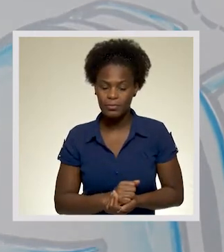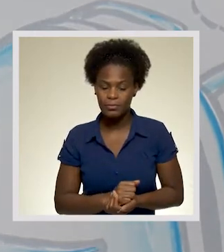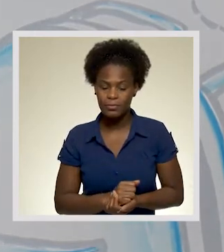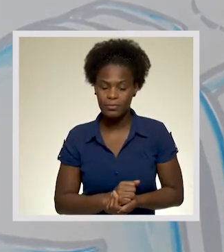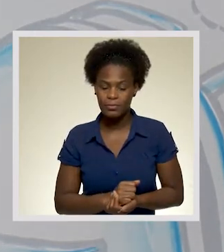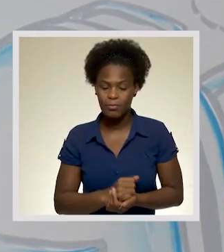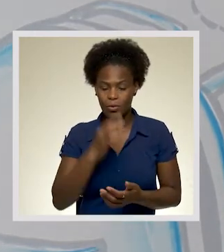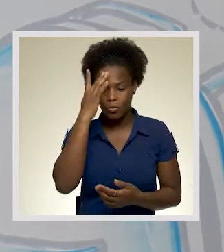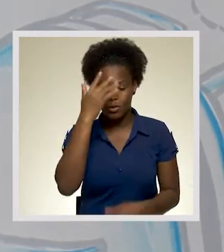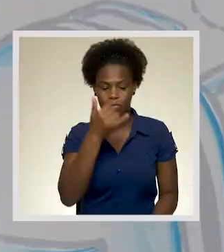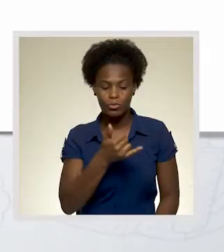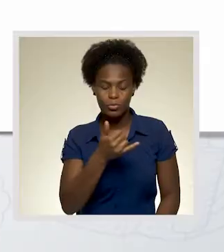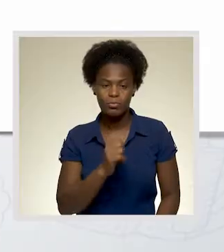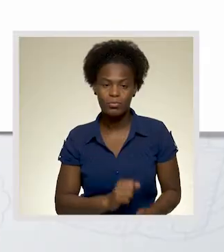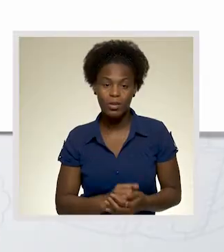2.